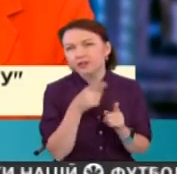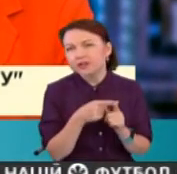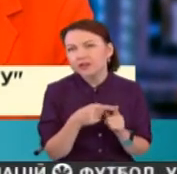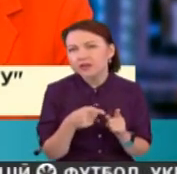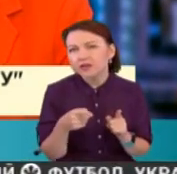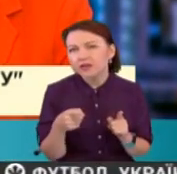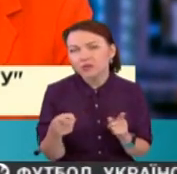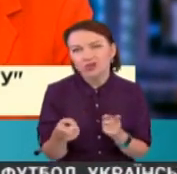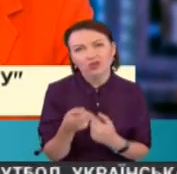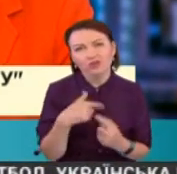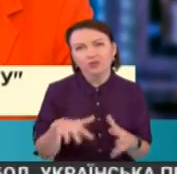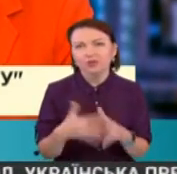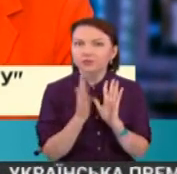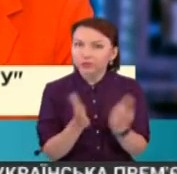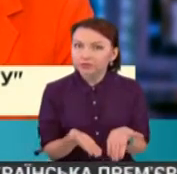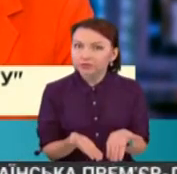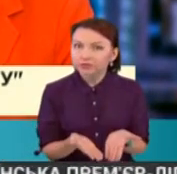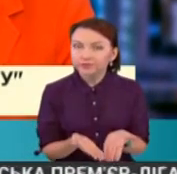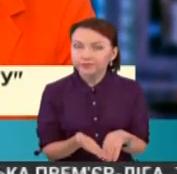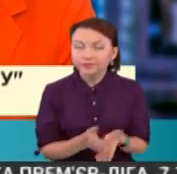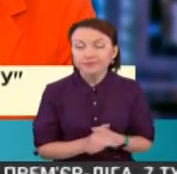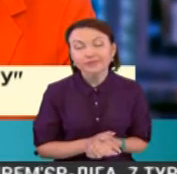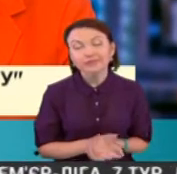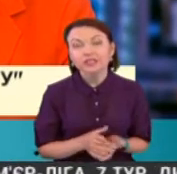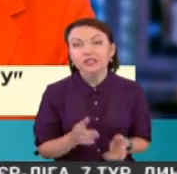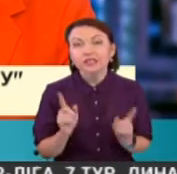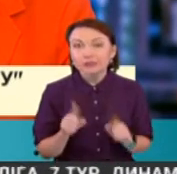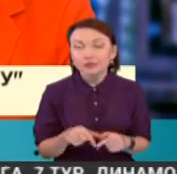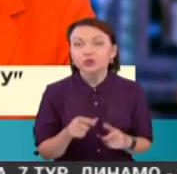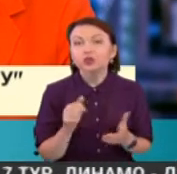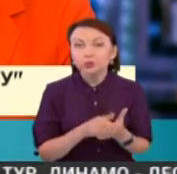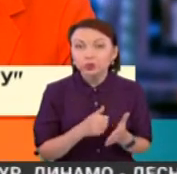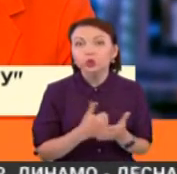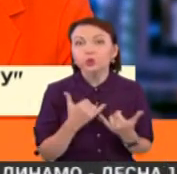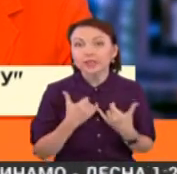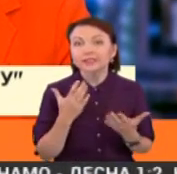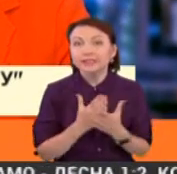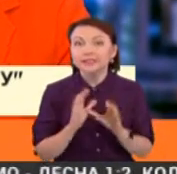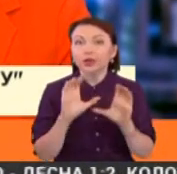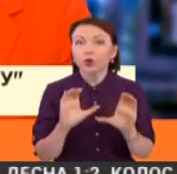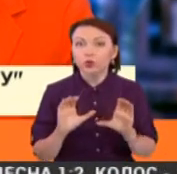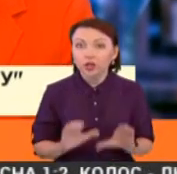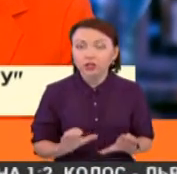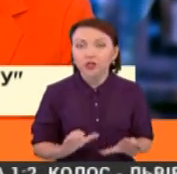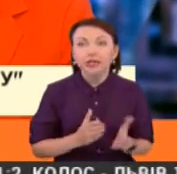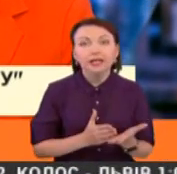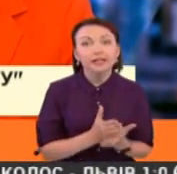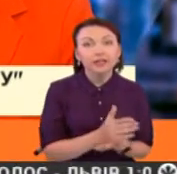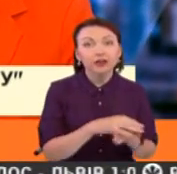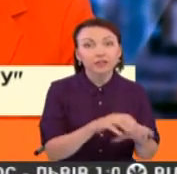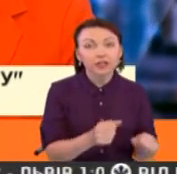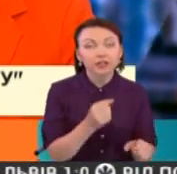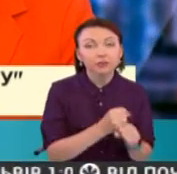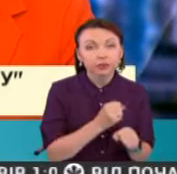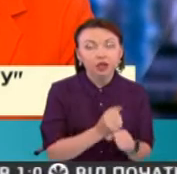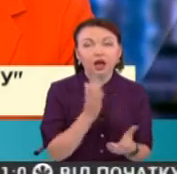часу дії відновляться? Ну, от саме тому, що у нас є законодавча гілка влади, яка працює,